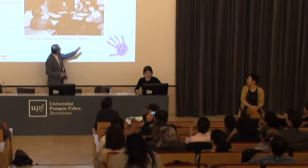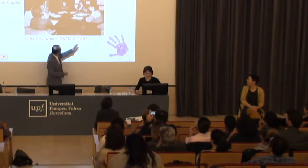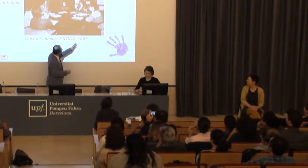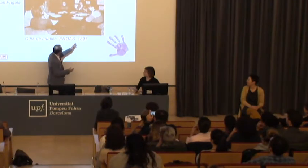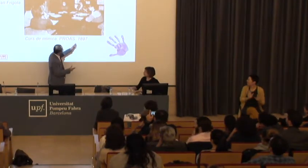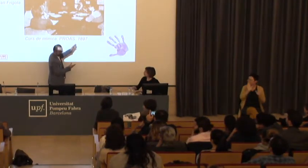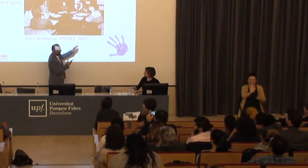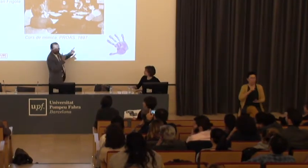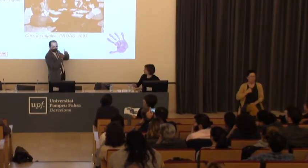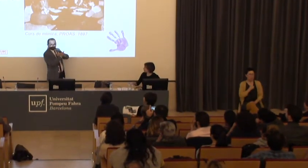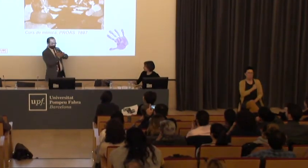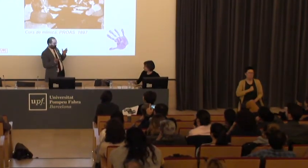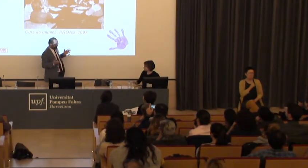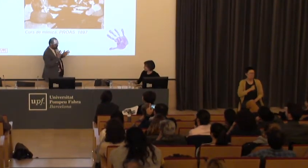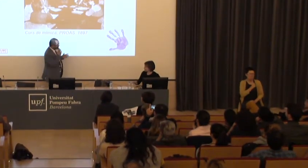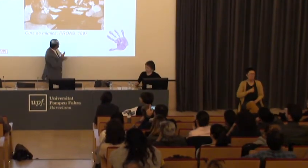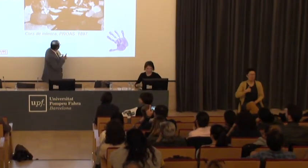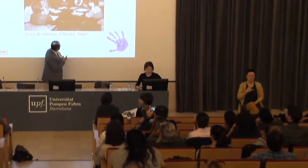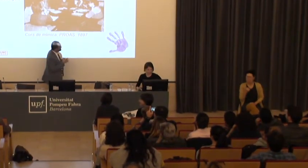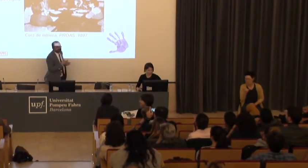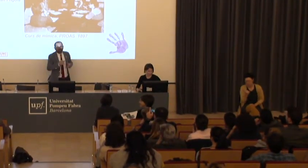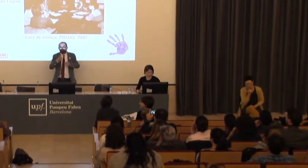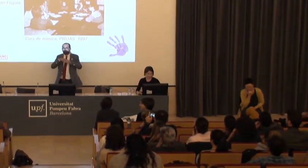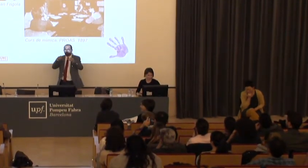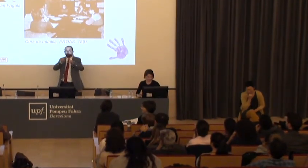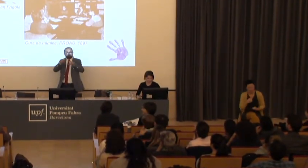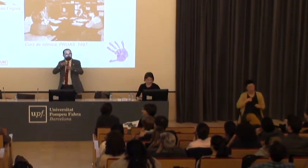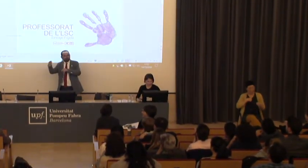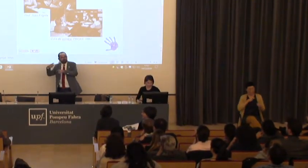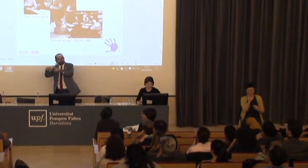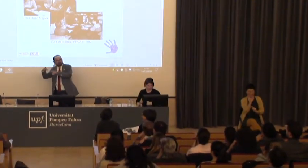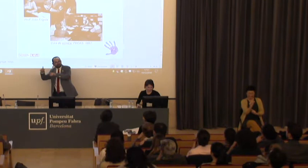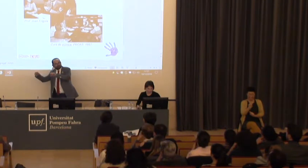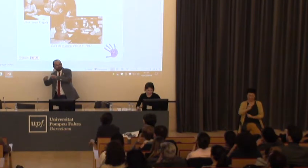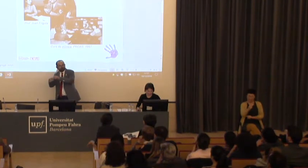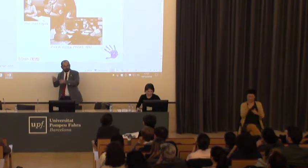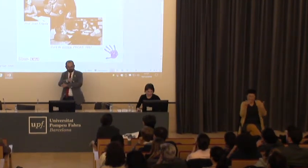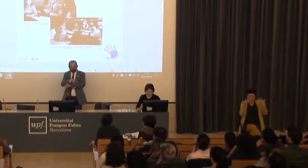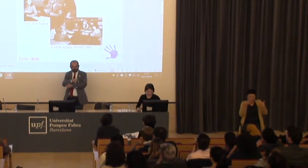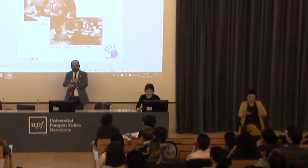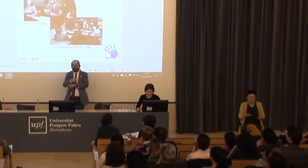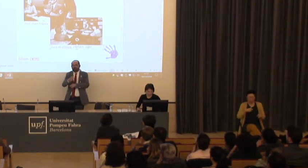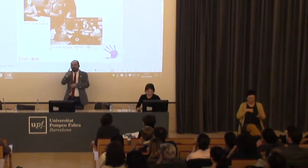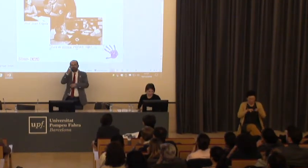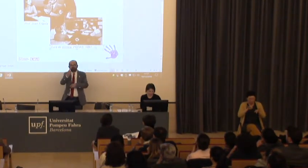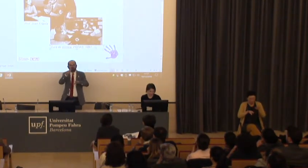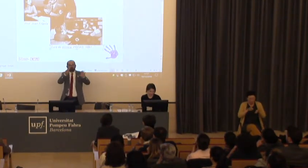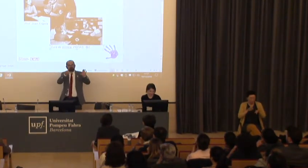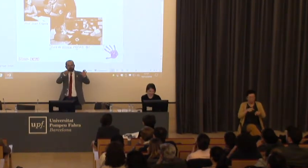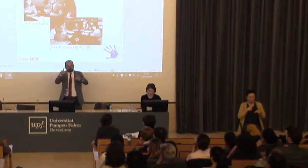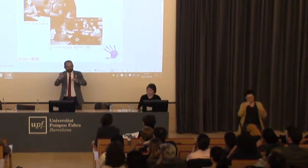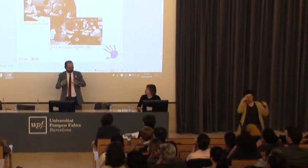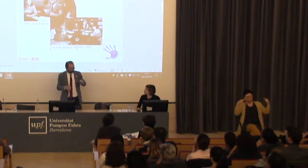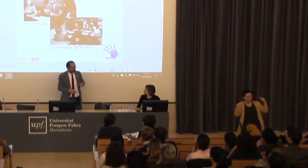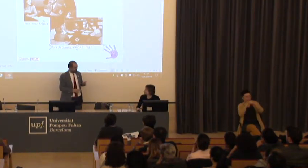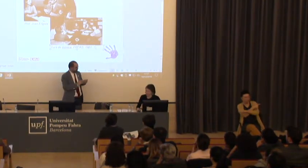perdoneu, això està malament, ho he canviat però no sé per què aquí no surt. Tinc un altre ordinador i ho he passat, i jo